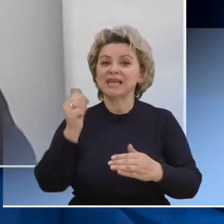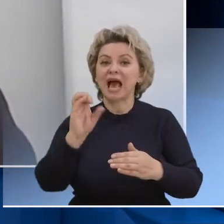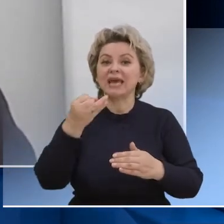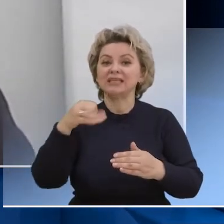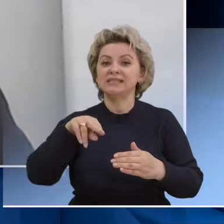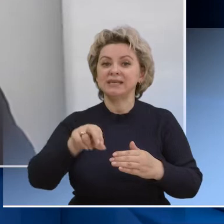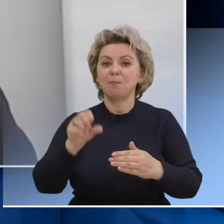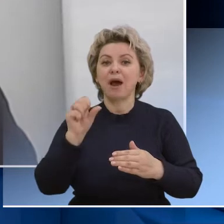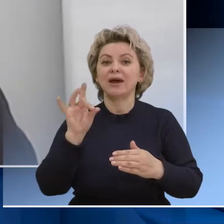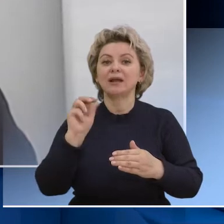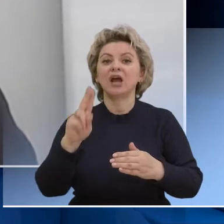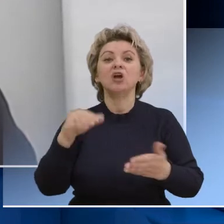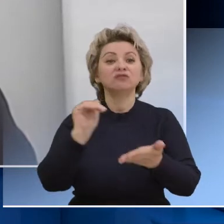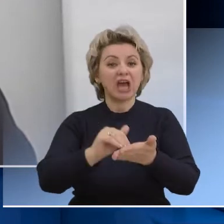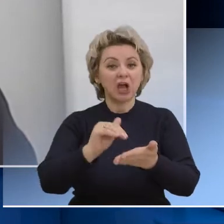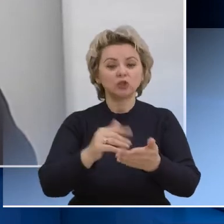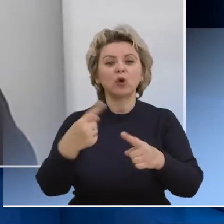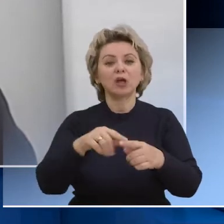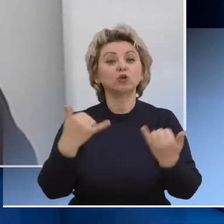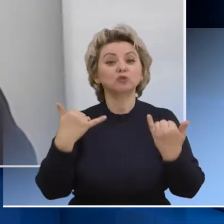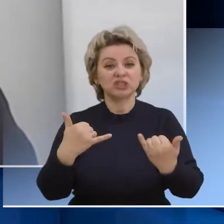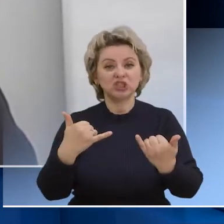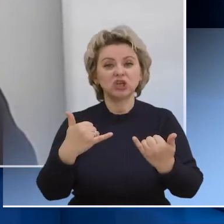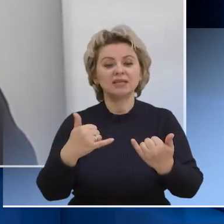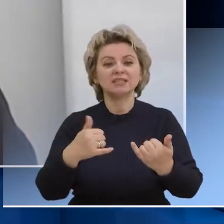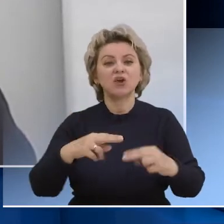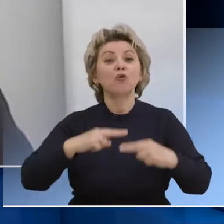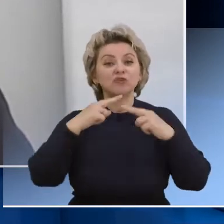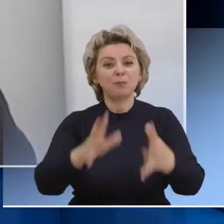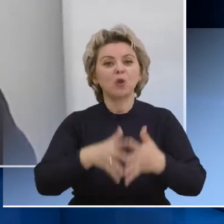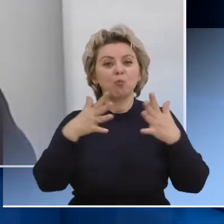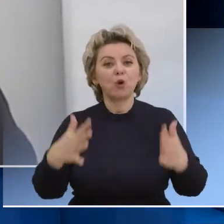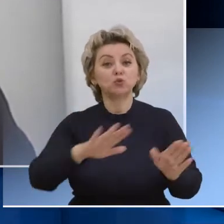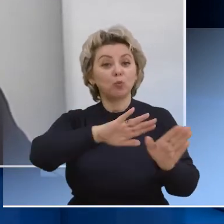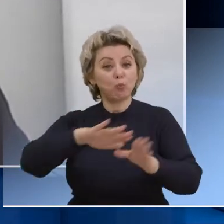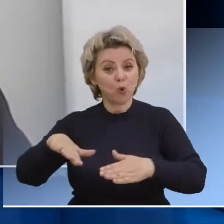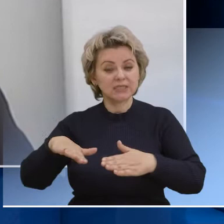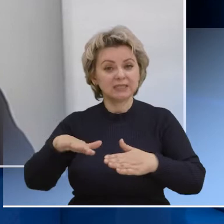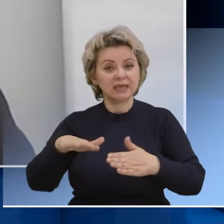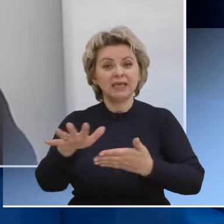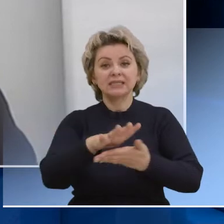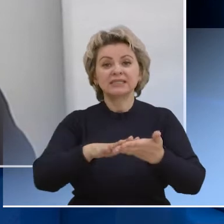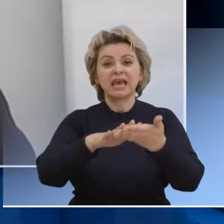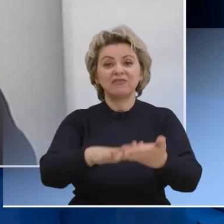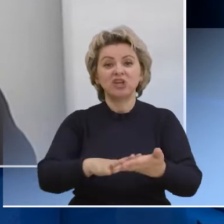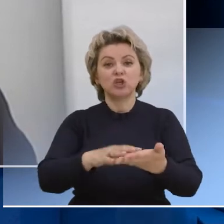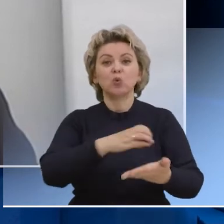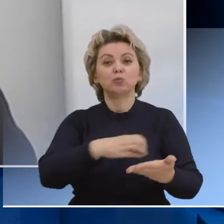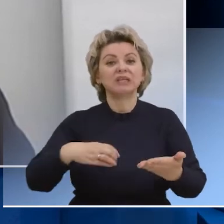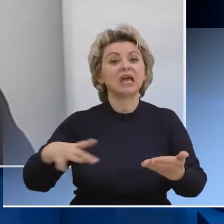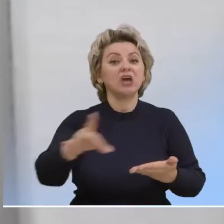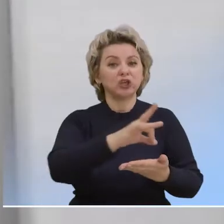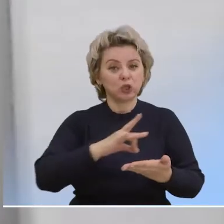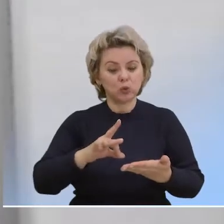самый IT-парк в Таганроге, которому сейчас приковано прям пристальное внимание после заявления губернатора